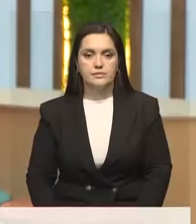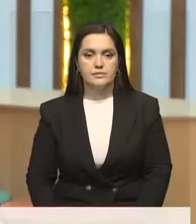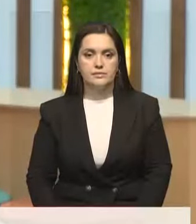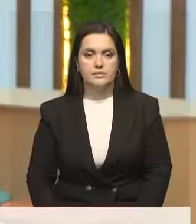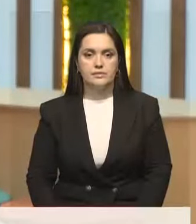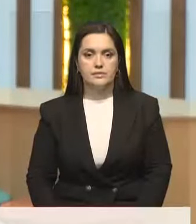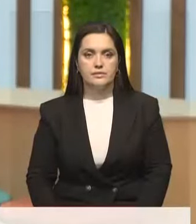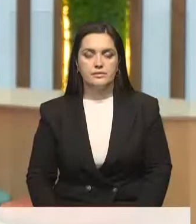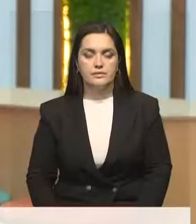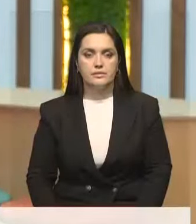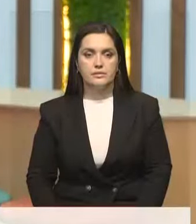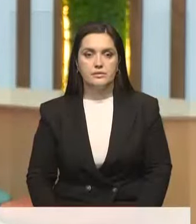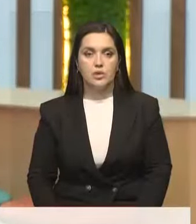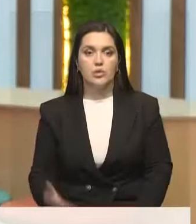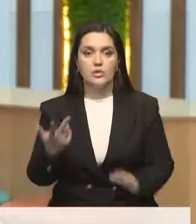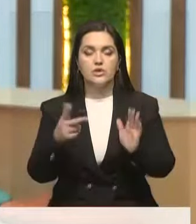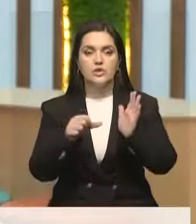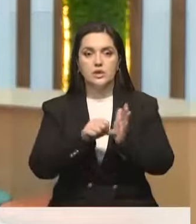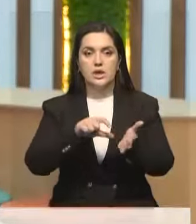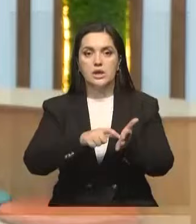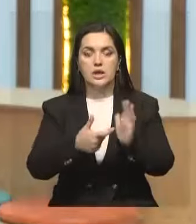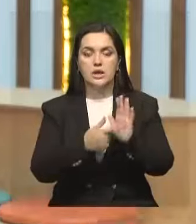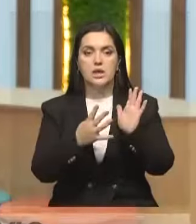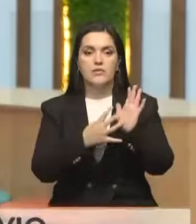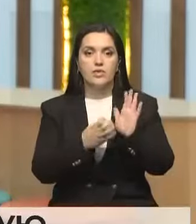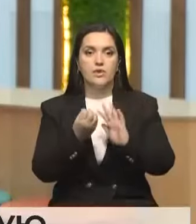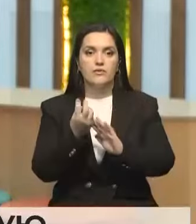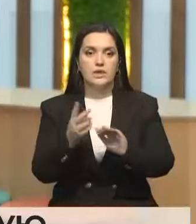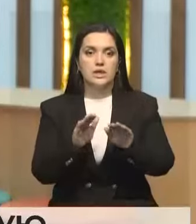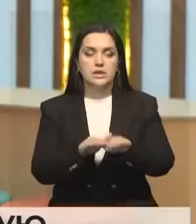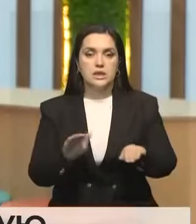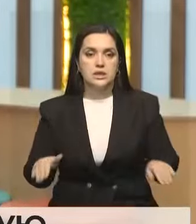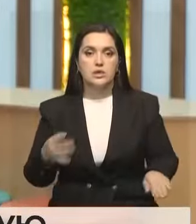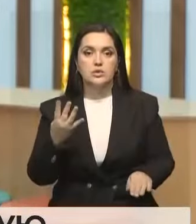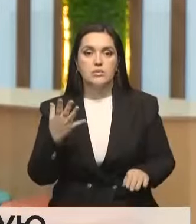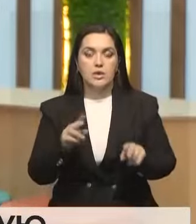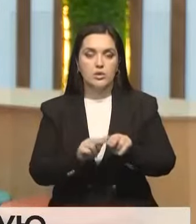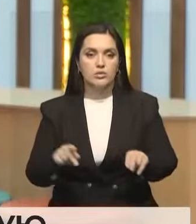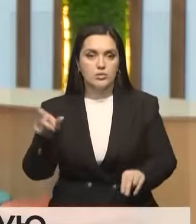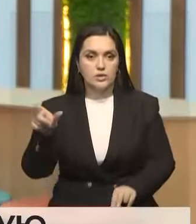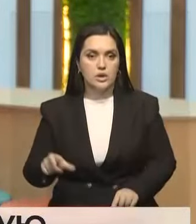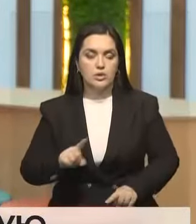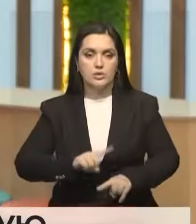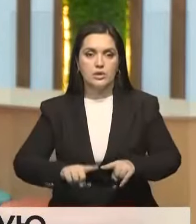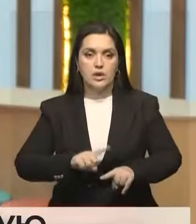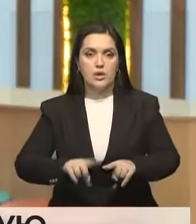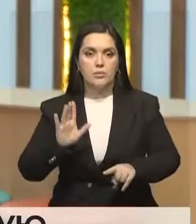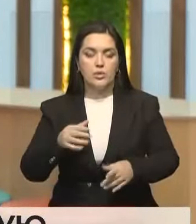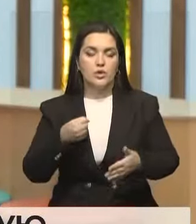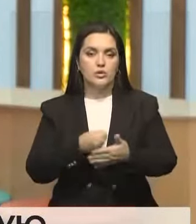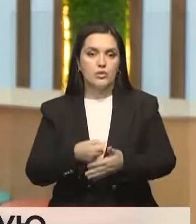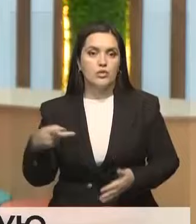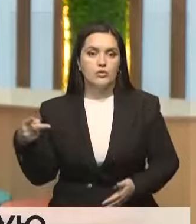На данный момент укомплектовано 36 классов на 912 детей. В штате 45 учителей. В ближайшее время количество учеников доведем до